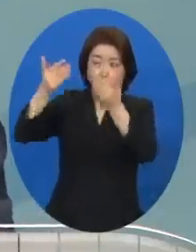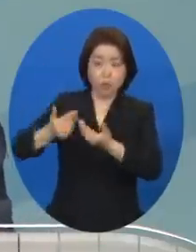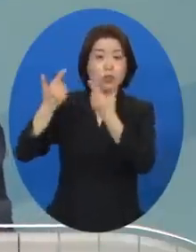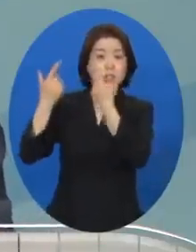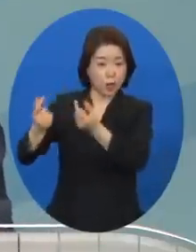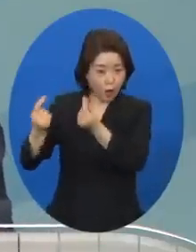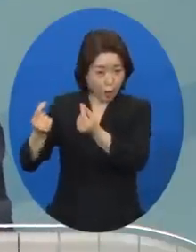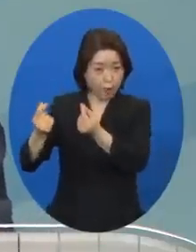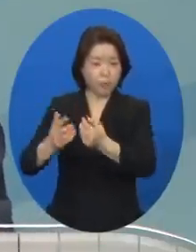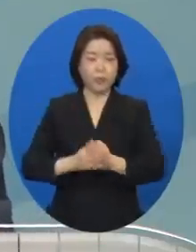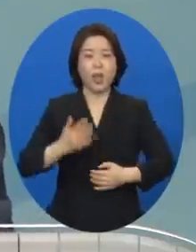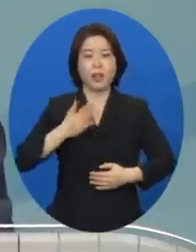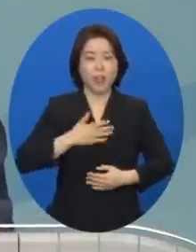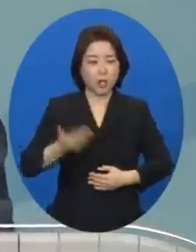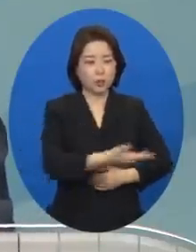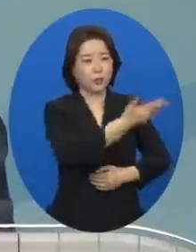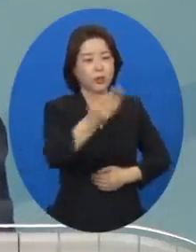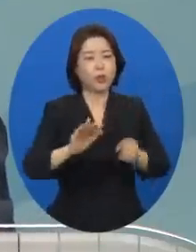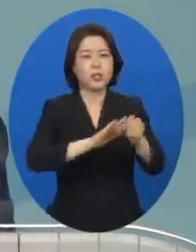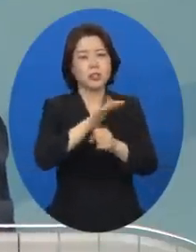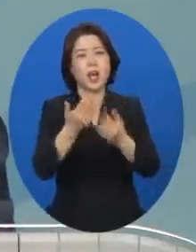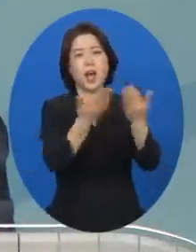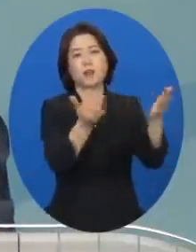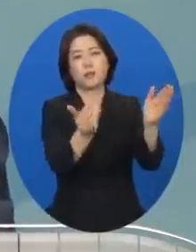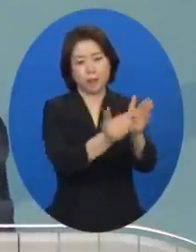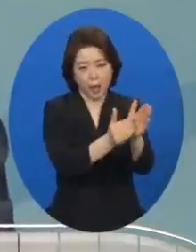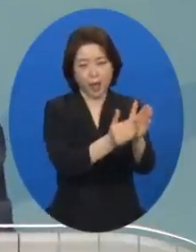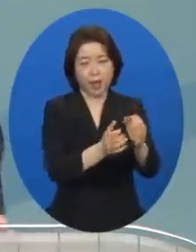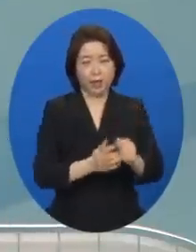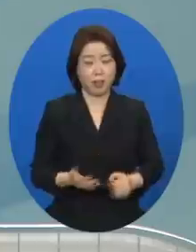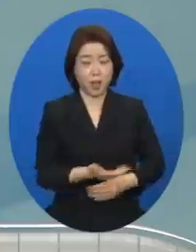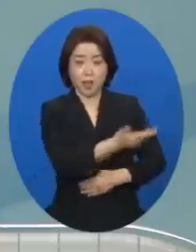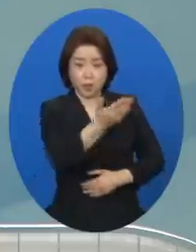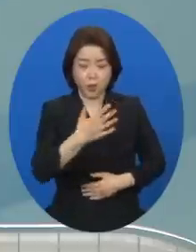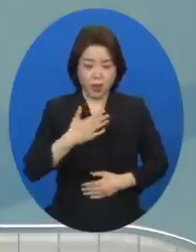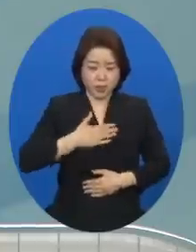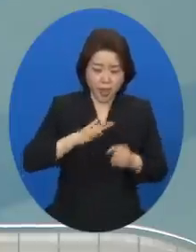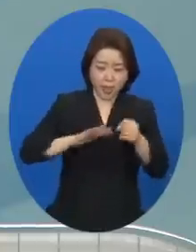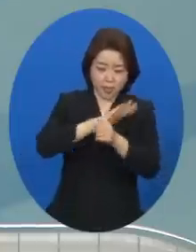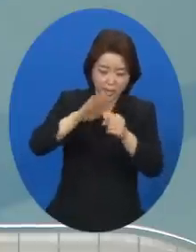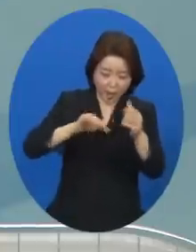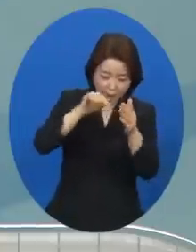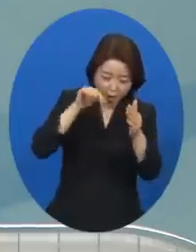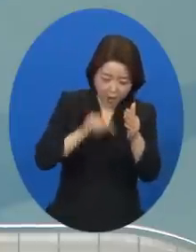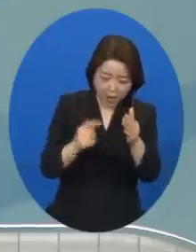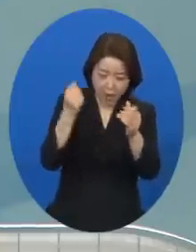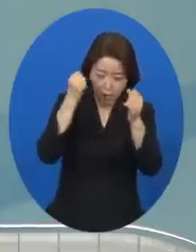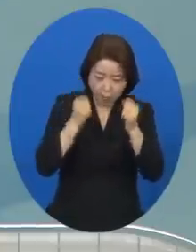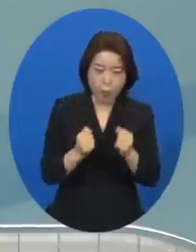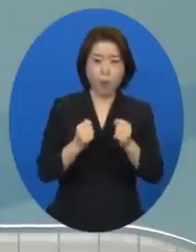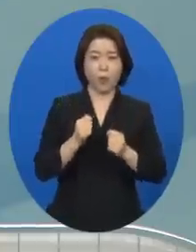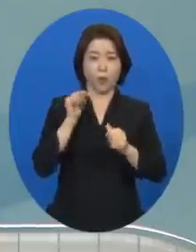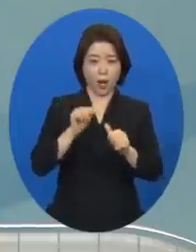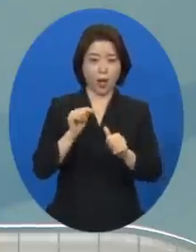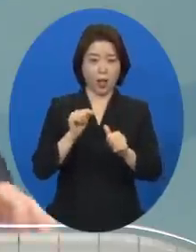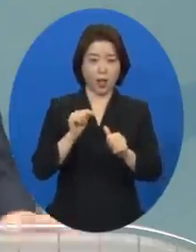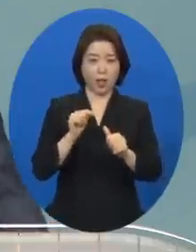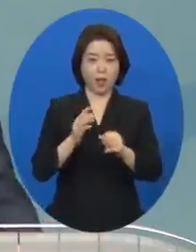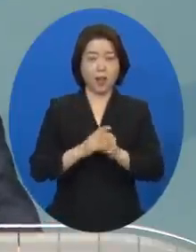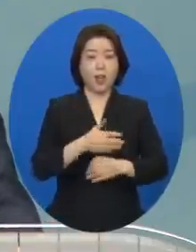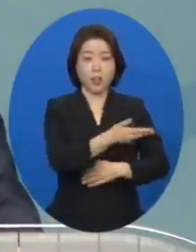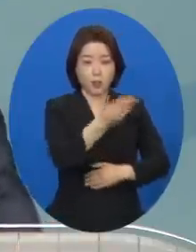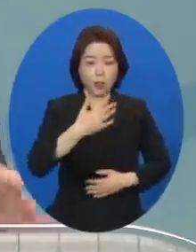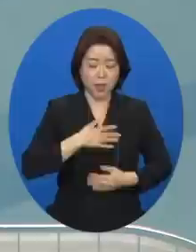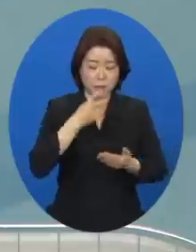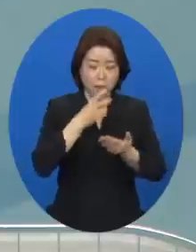것 같이 나도 너희를 사랑하였다 너희는 내 사랑 안에 머물러 있어라 너희가 내 겸영